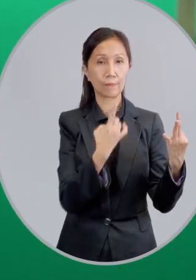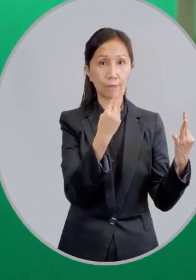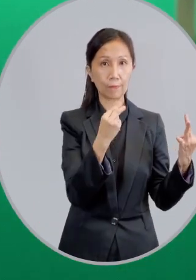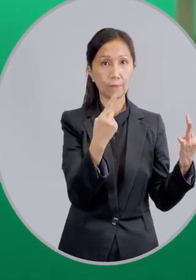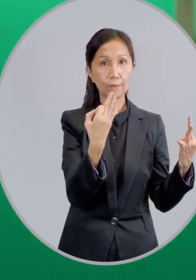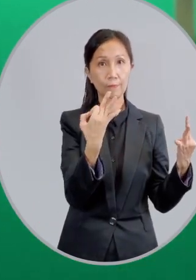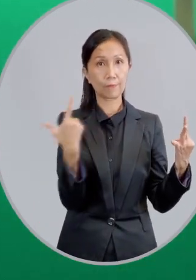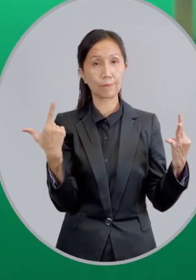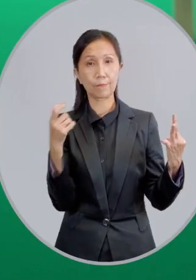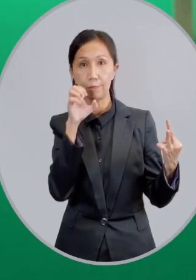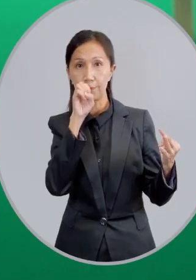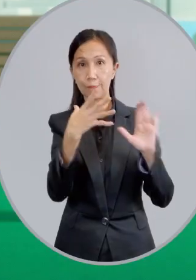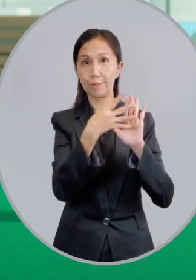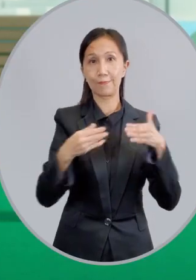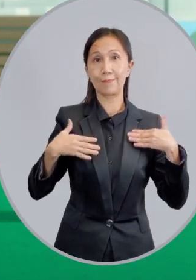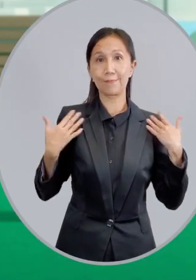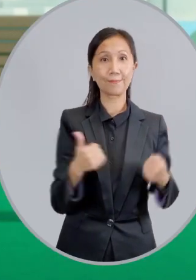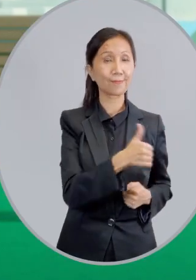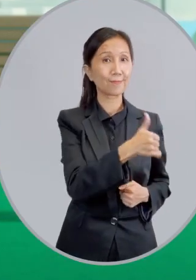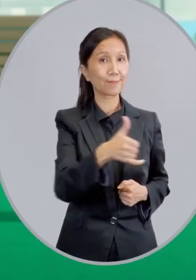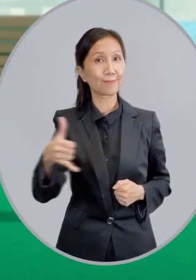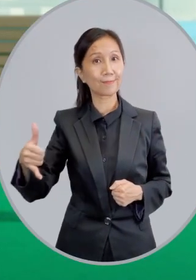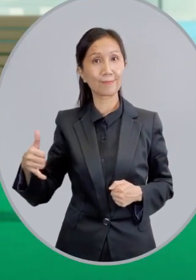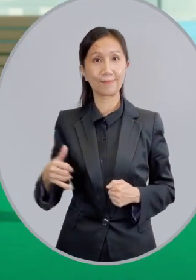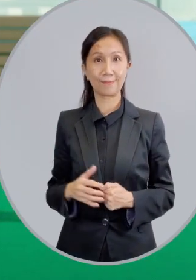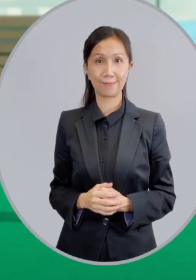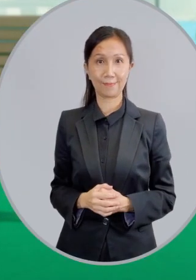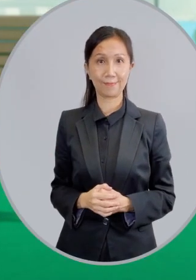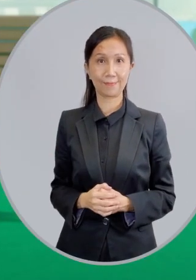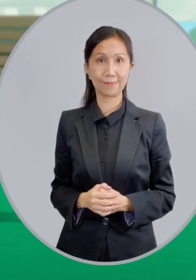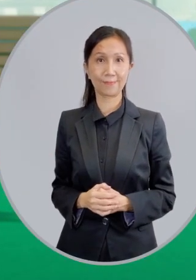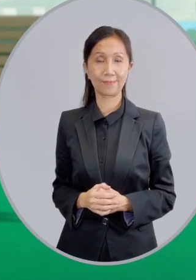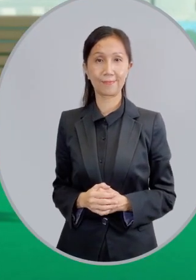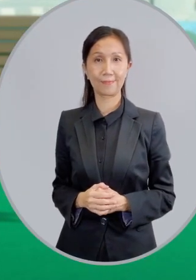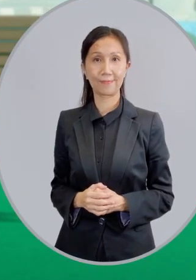314713888查询。嘟一嘟，乐悠悠。